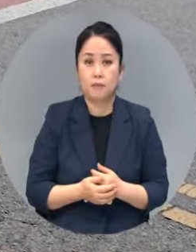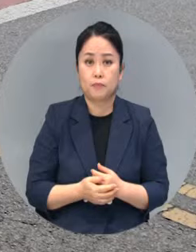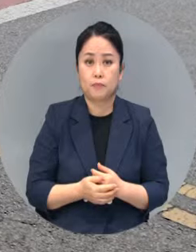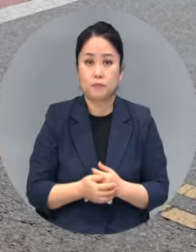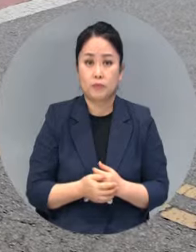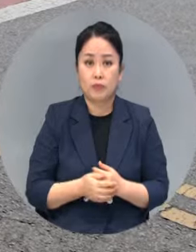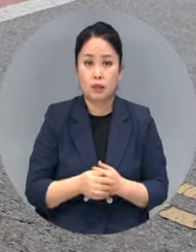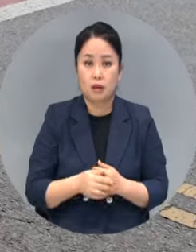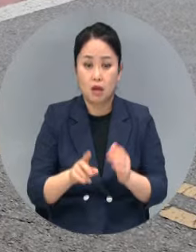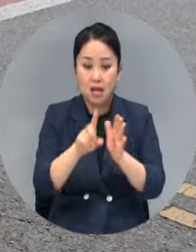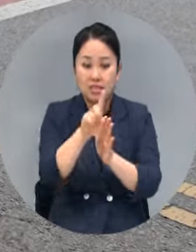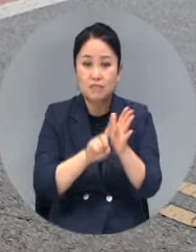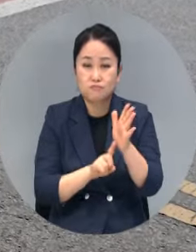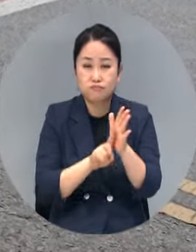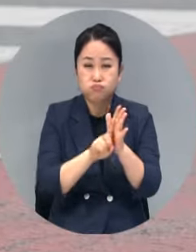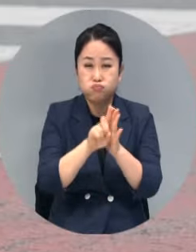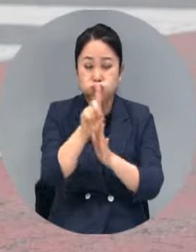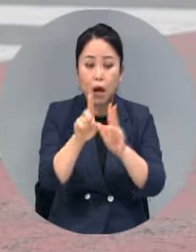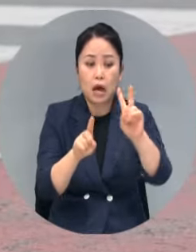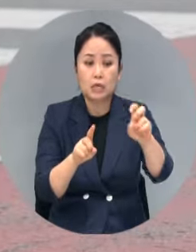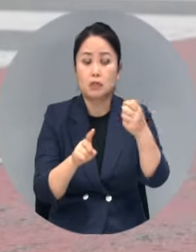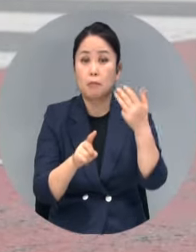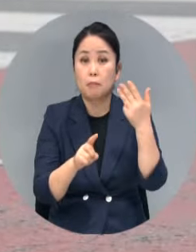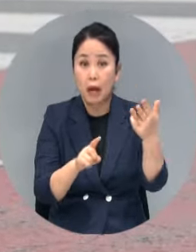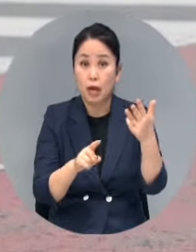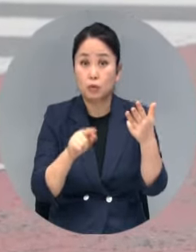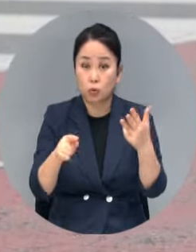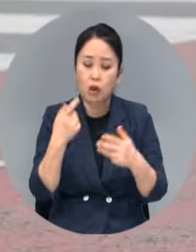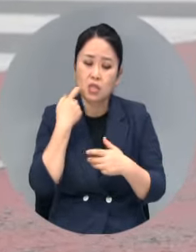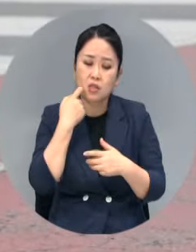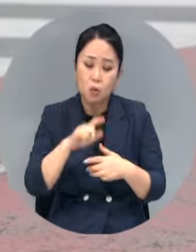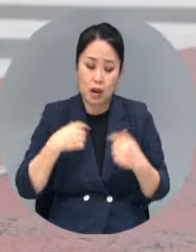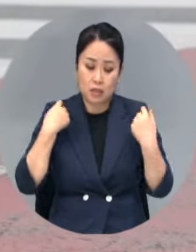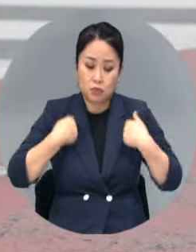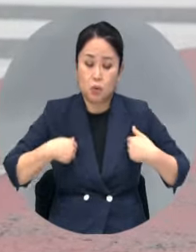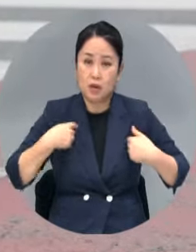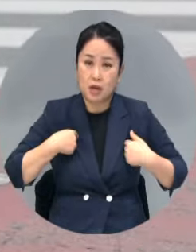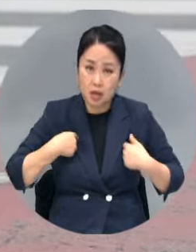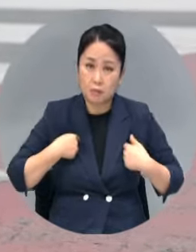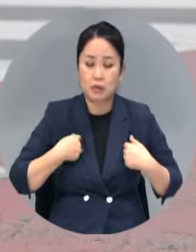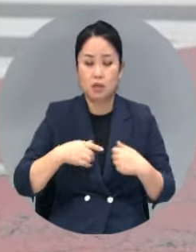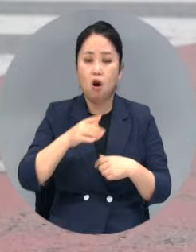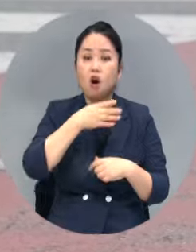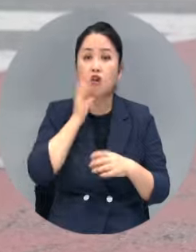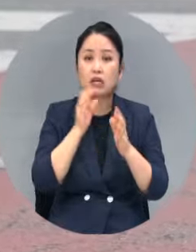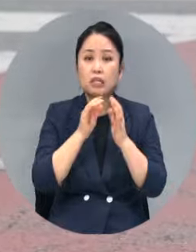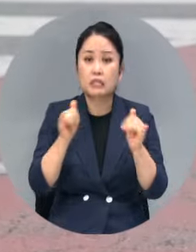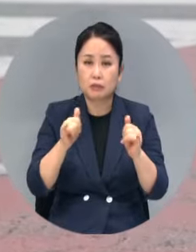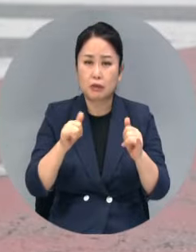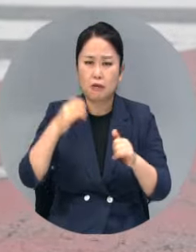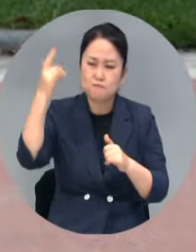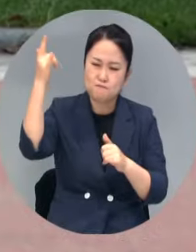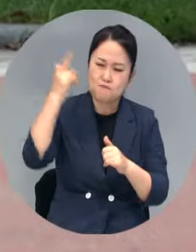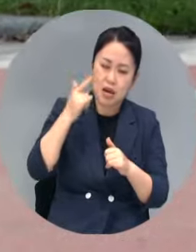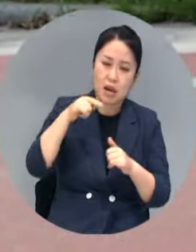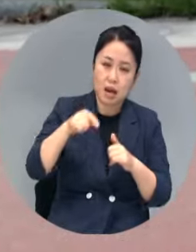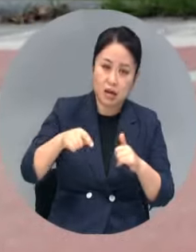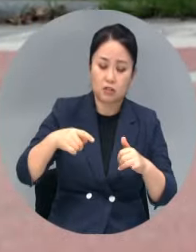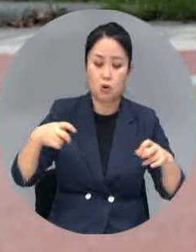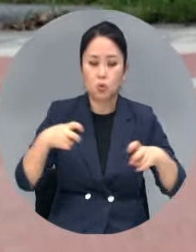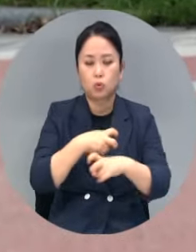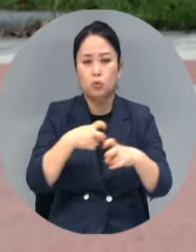28도가 넘는 한낮 노란 조끼를 입은 노인이 땡 배달의 횡단보도 앞에서 교통 정리를 하고 있습니다